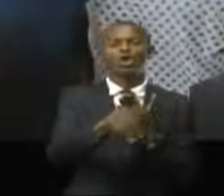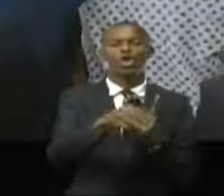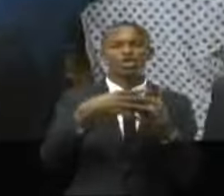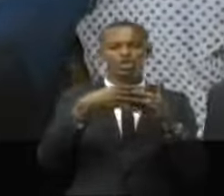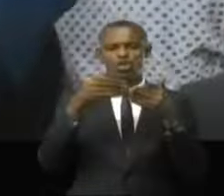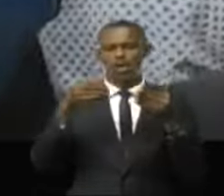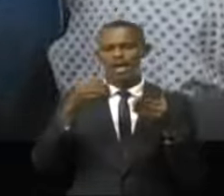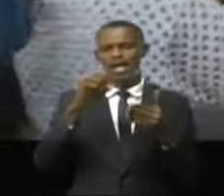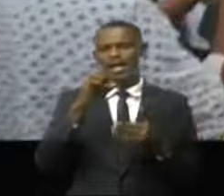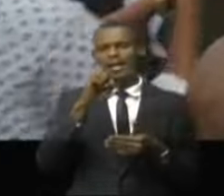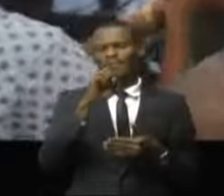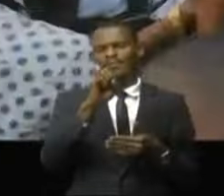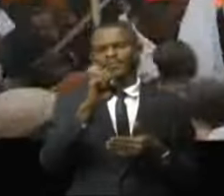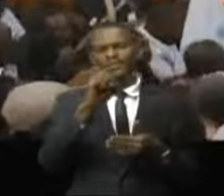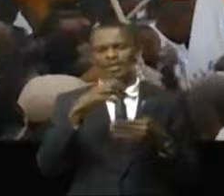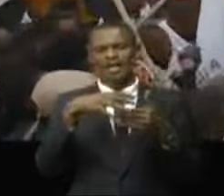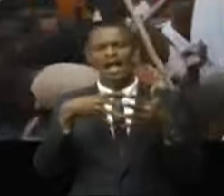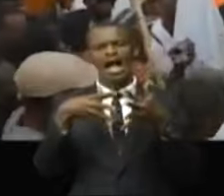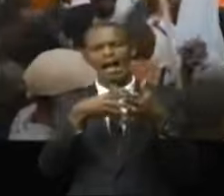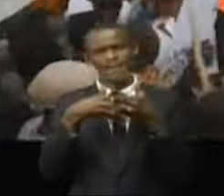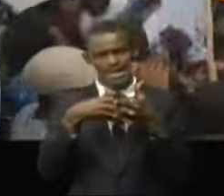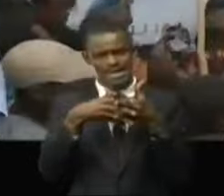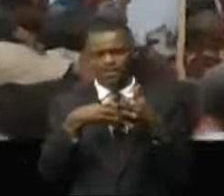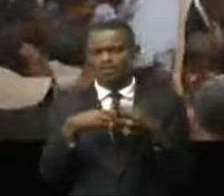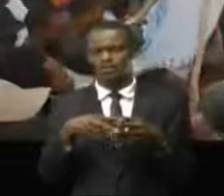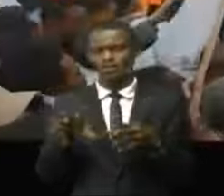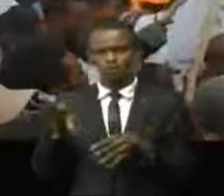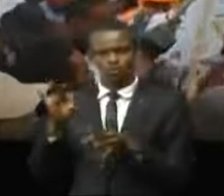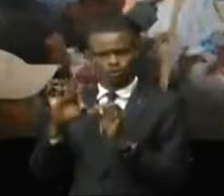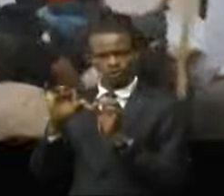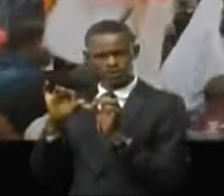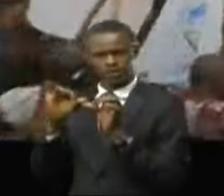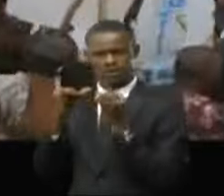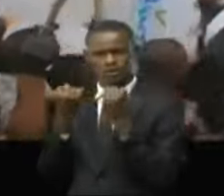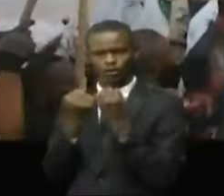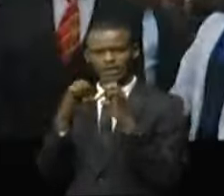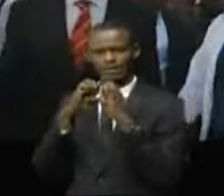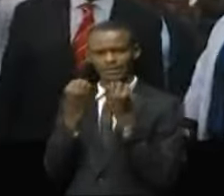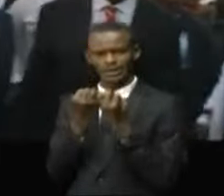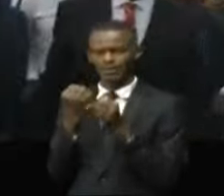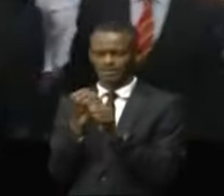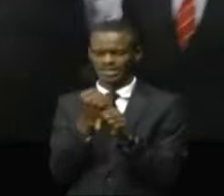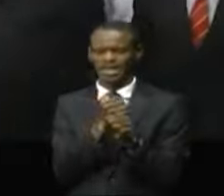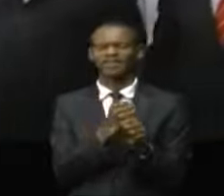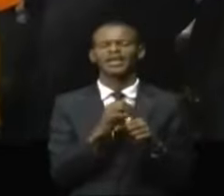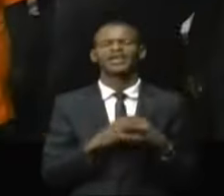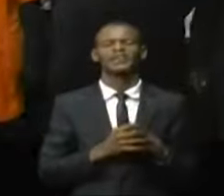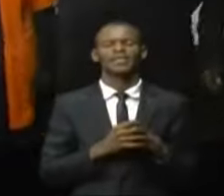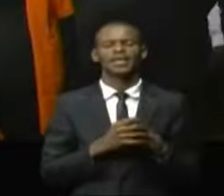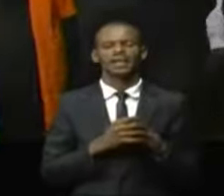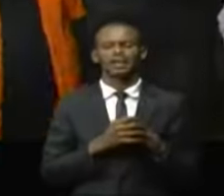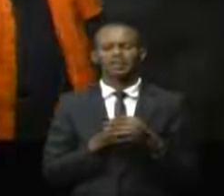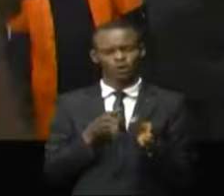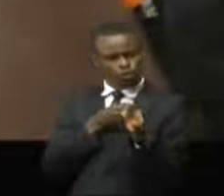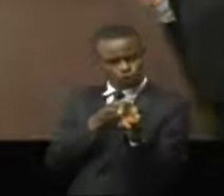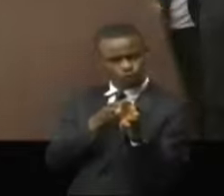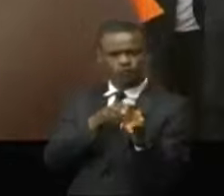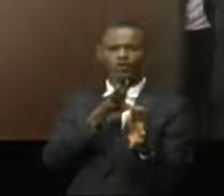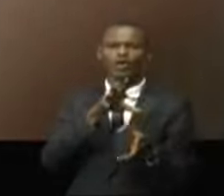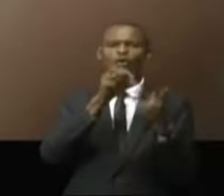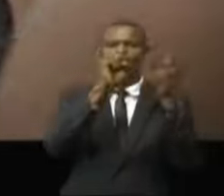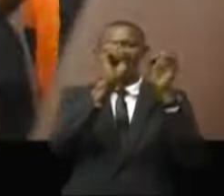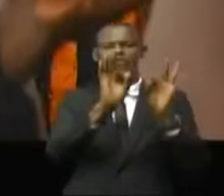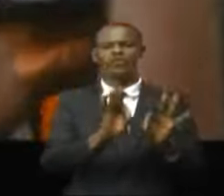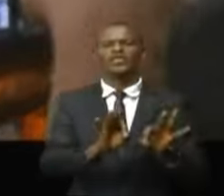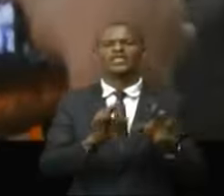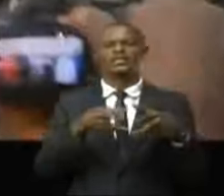exécutés par l'entreprise Aeris Africa. L'office des routes est en maître d'ouvrage. L'émissaire de Félix-Antoine Tshisekedi Tshilombo, le